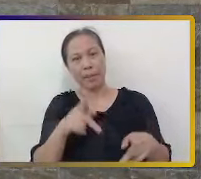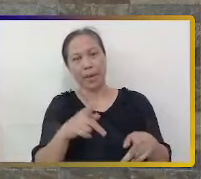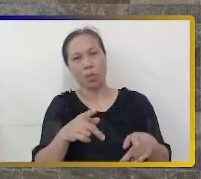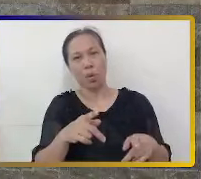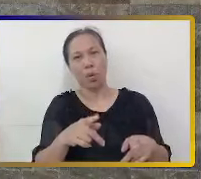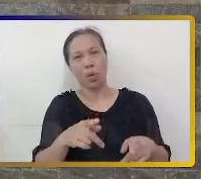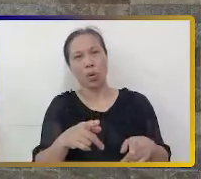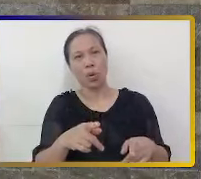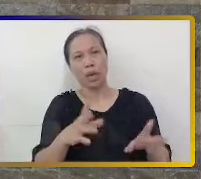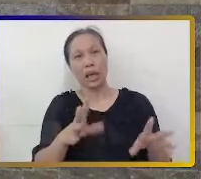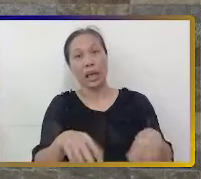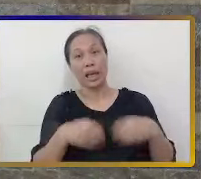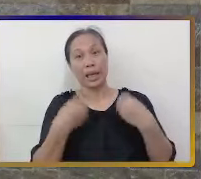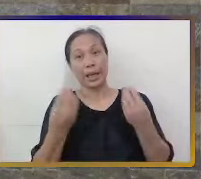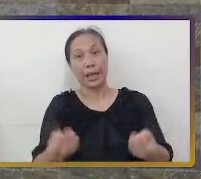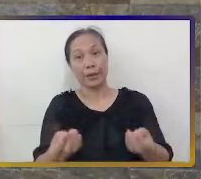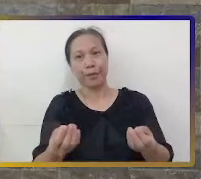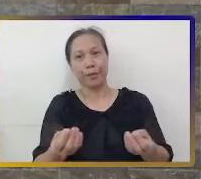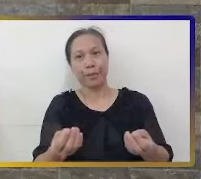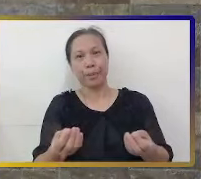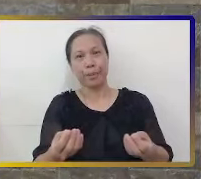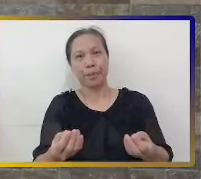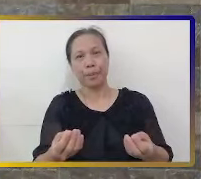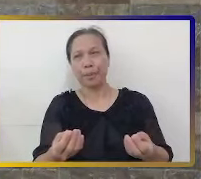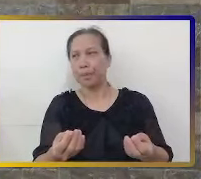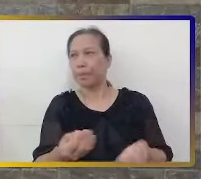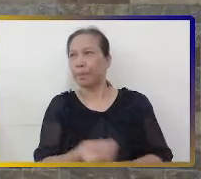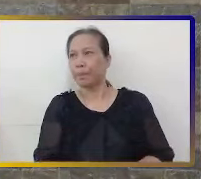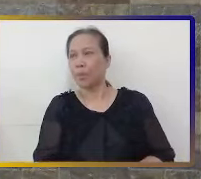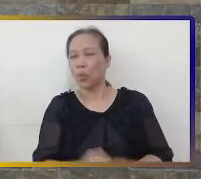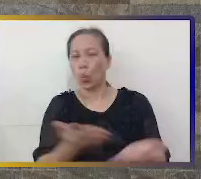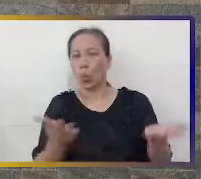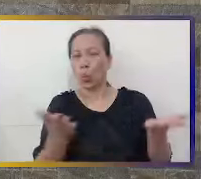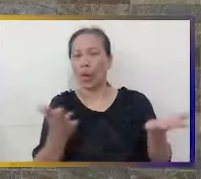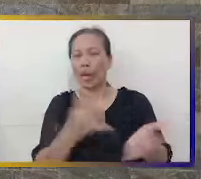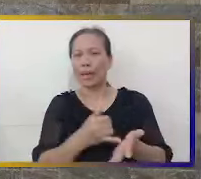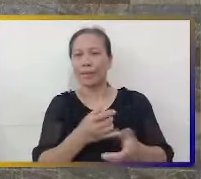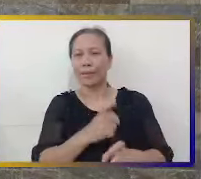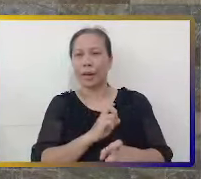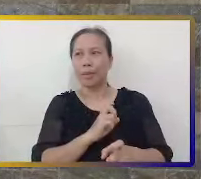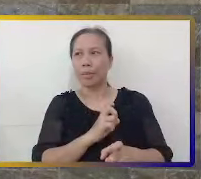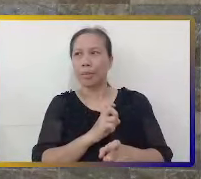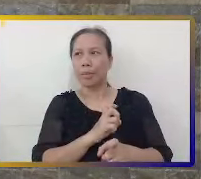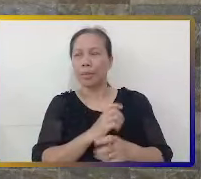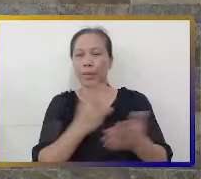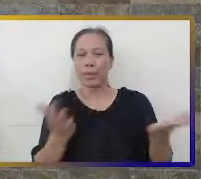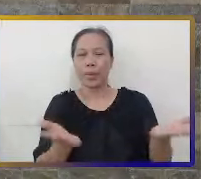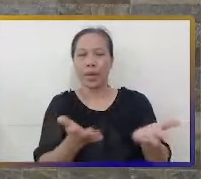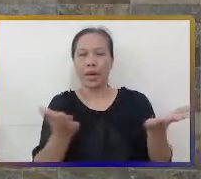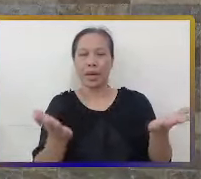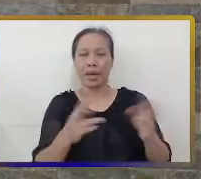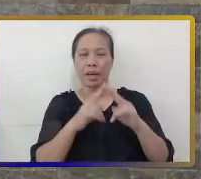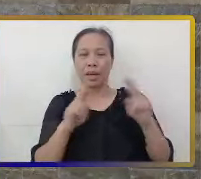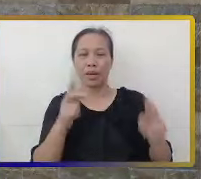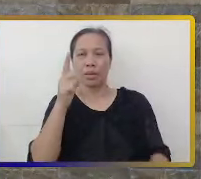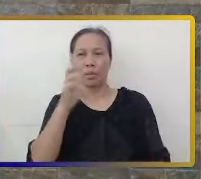spiritual food ng mga tao na spiritual food sa naggagaling Dito sa house of